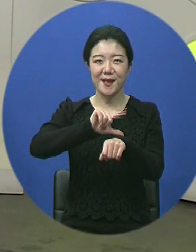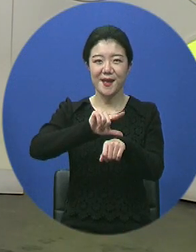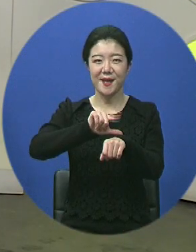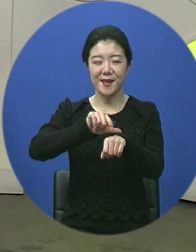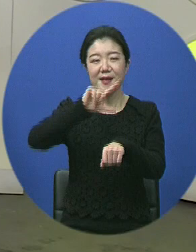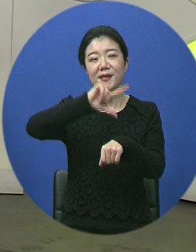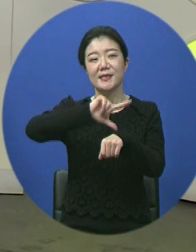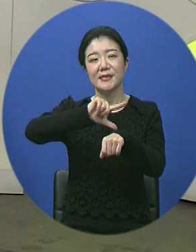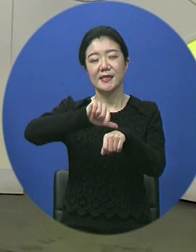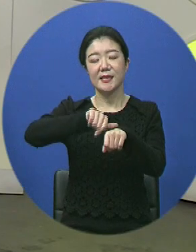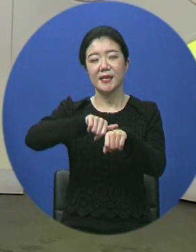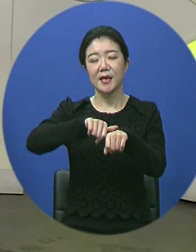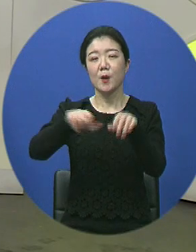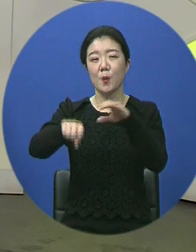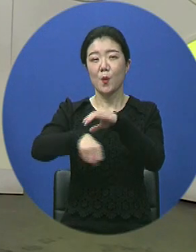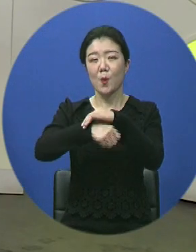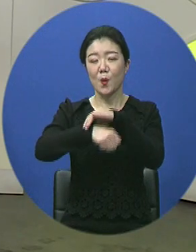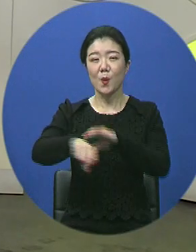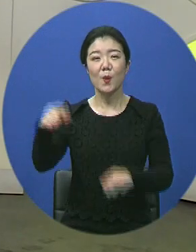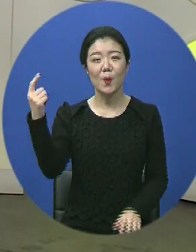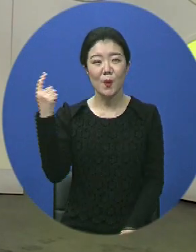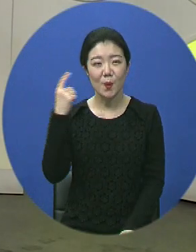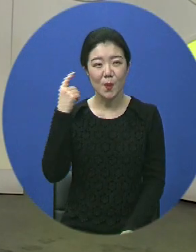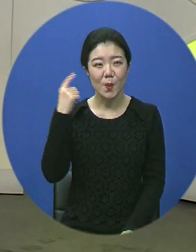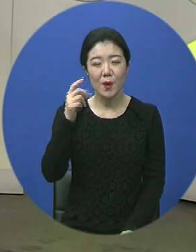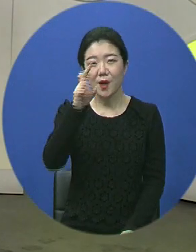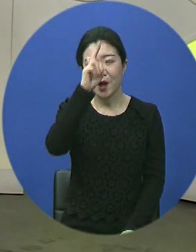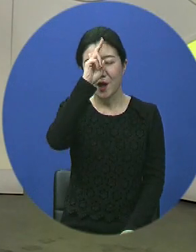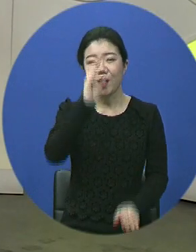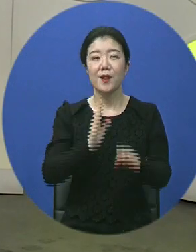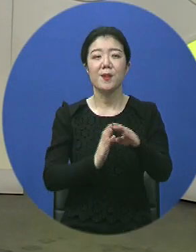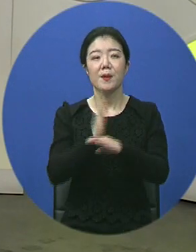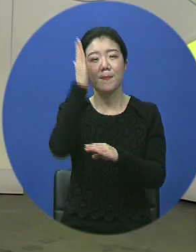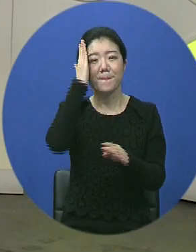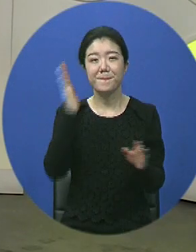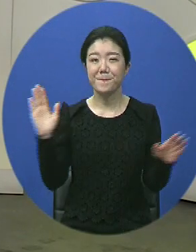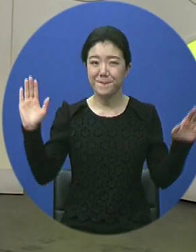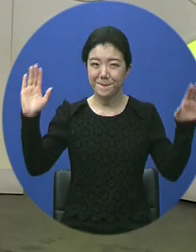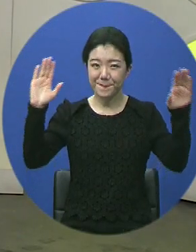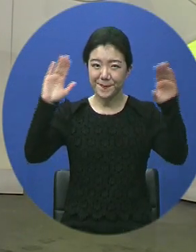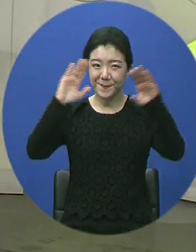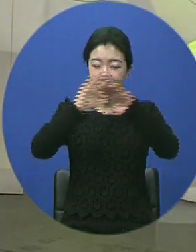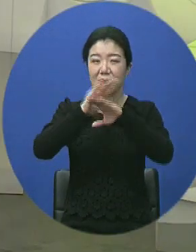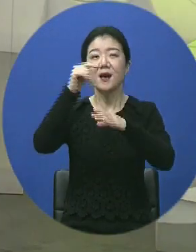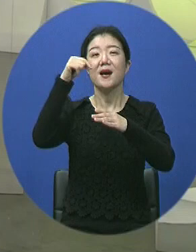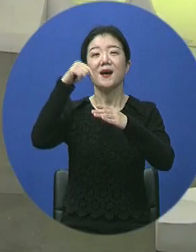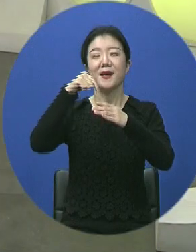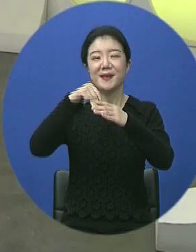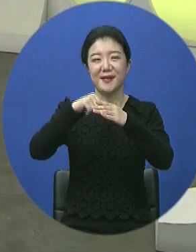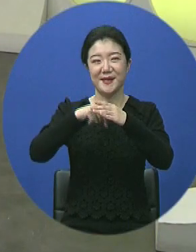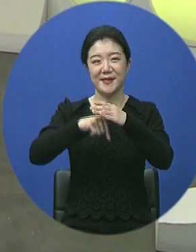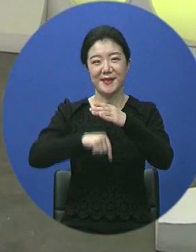새까 시계 종소리 자정 넘어 밤은 깊은데